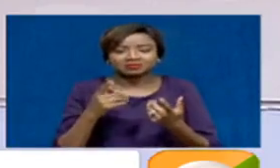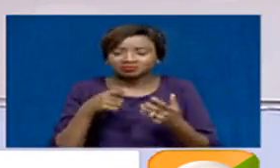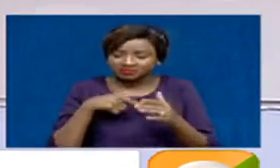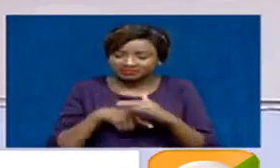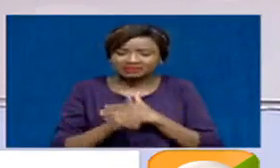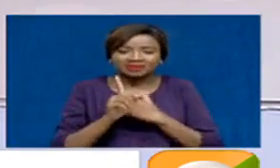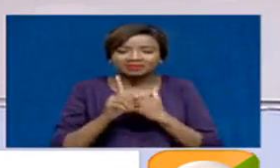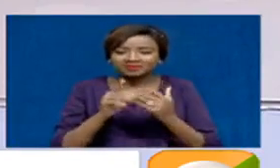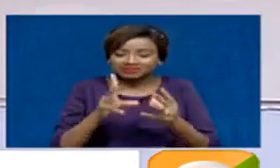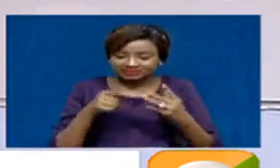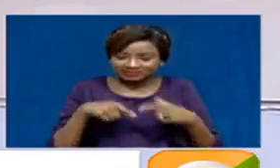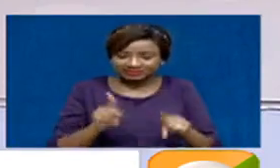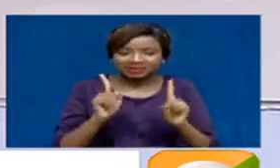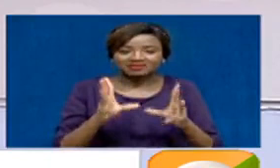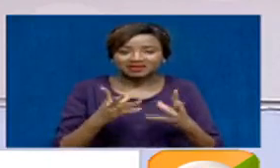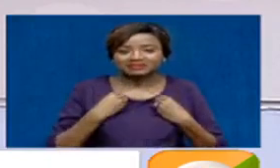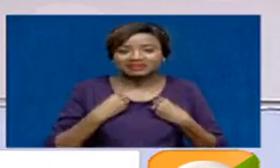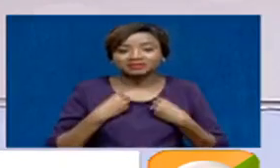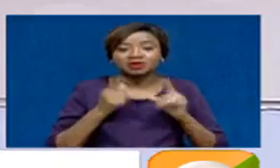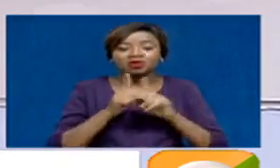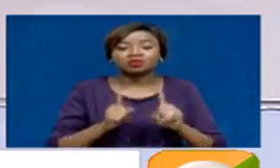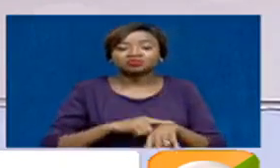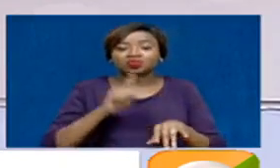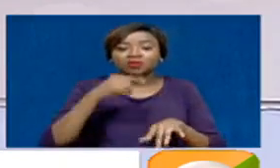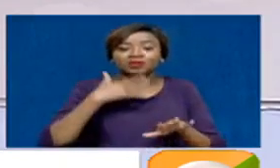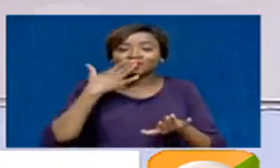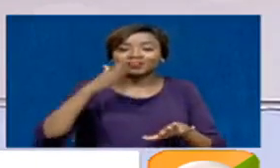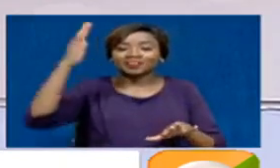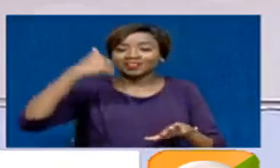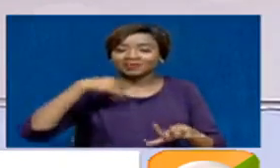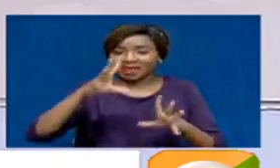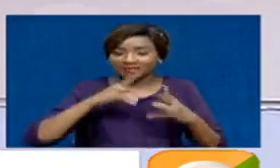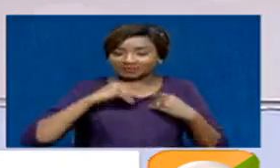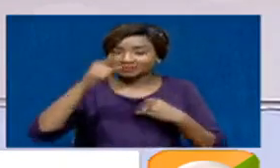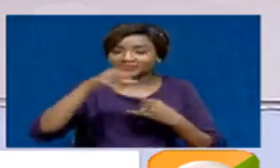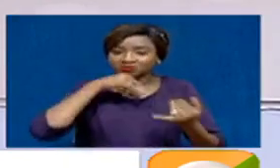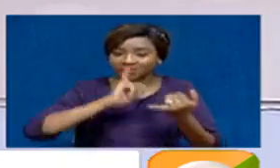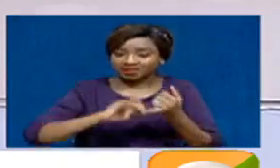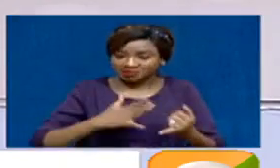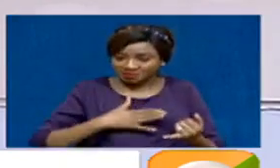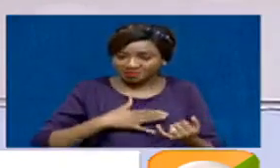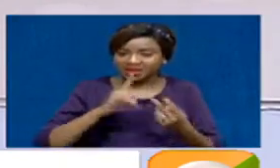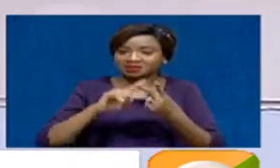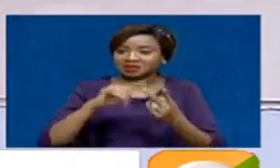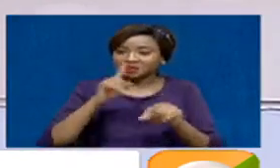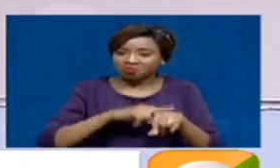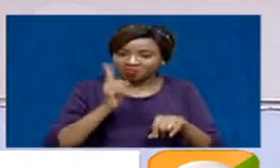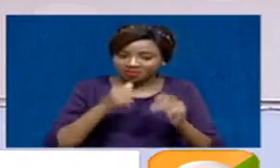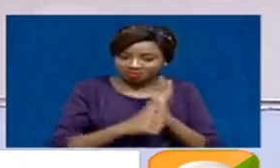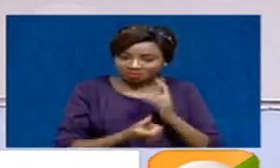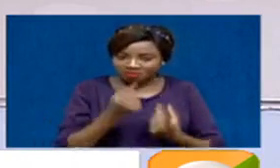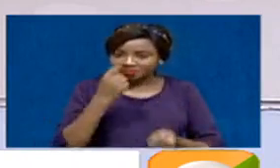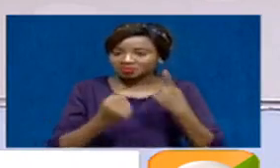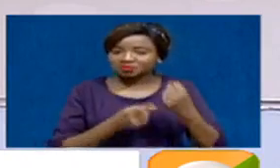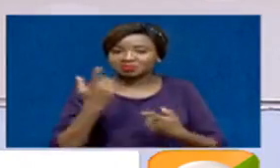maguu. Wakila kiapo cha ndoa husema kwamba namchukua fulani bin fulani awe mume wangu wa ndoa kwa shida na raha hadi